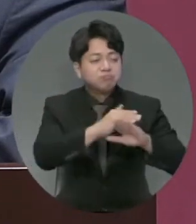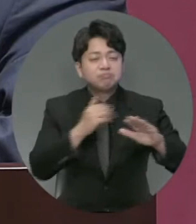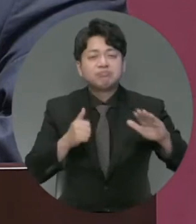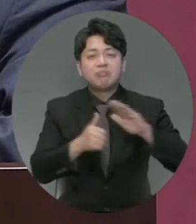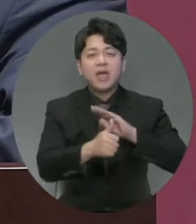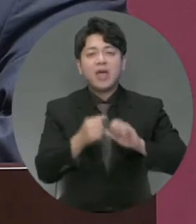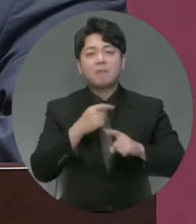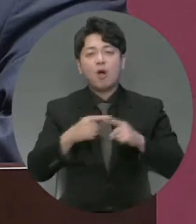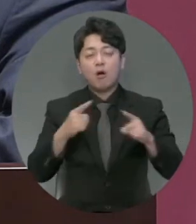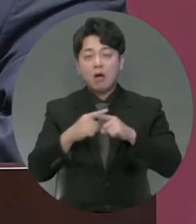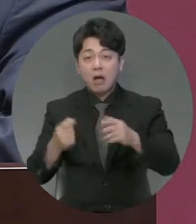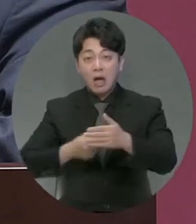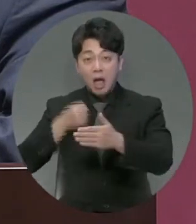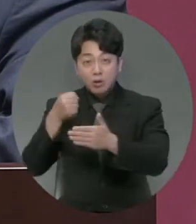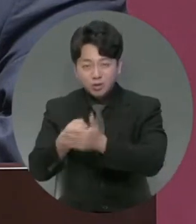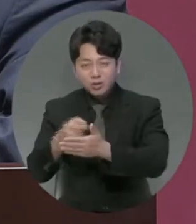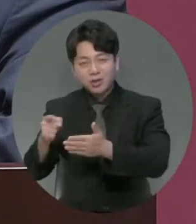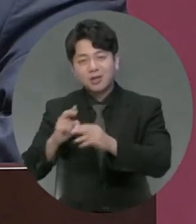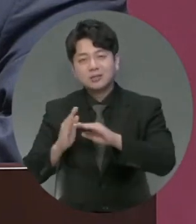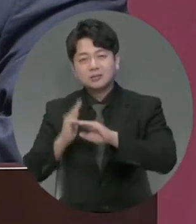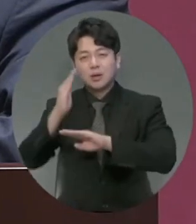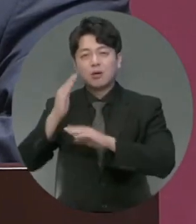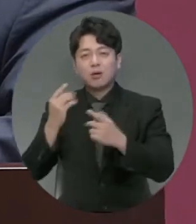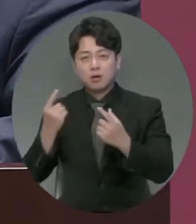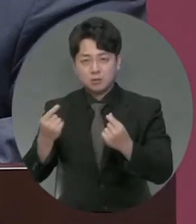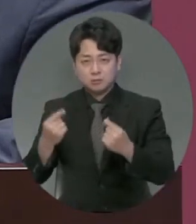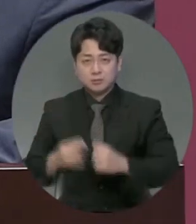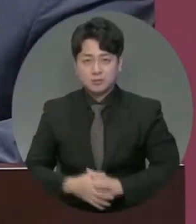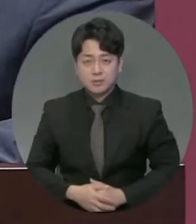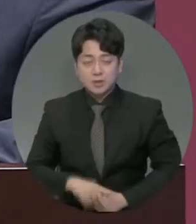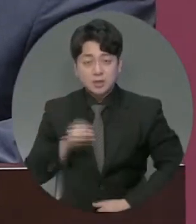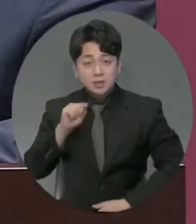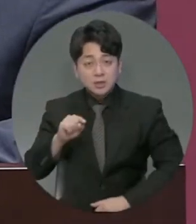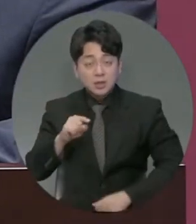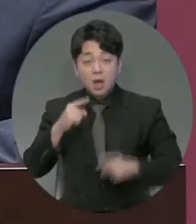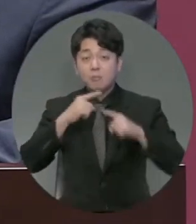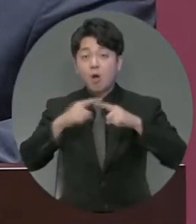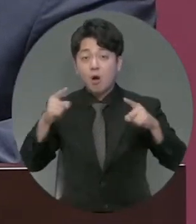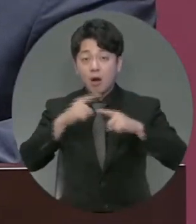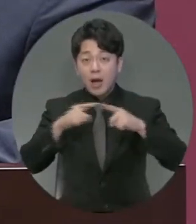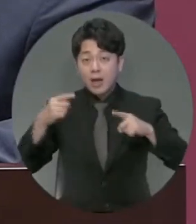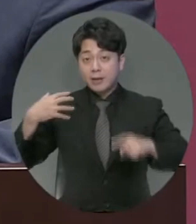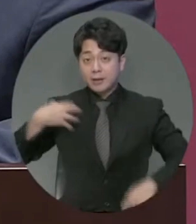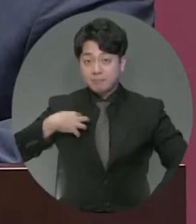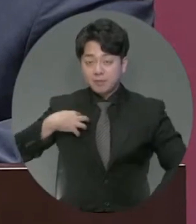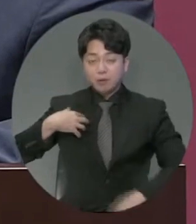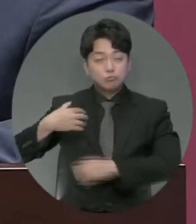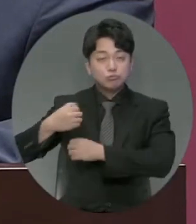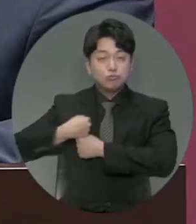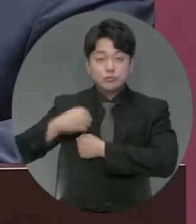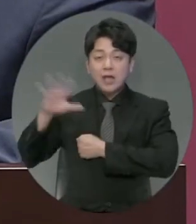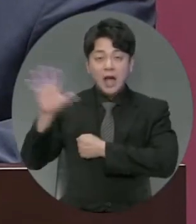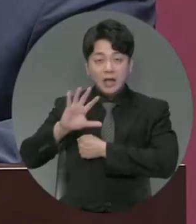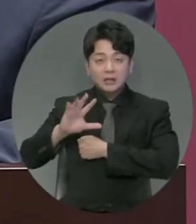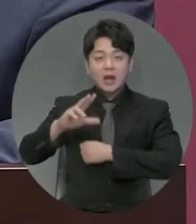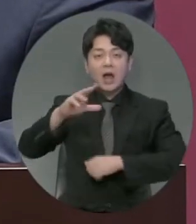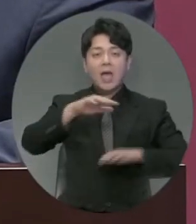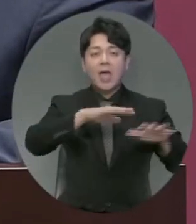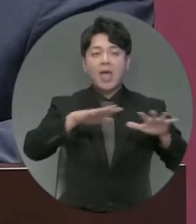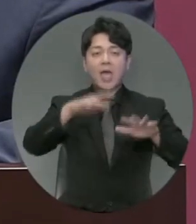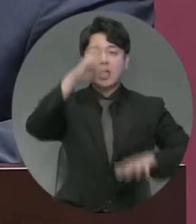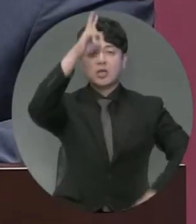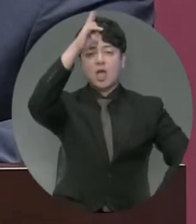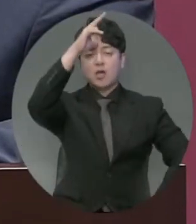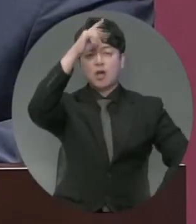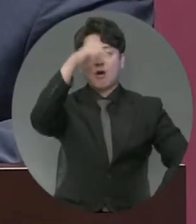평가였고 원래 월북에 대한 평가는 저희 국방부가 하는 것이 아니라 해경이 거기에 수사하도록 되어 있고 그렇게 되어 있습니다. 원래 민간에